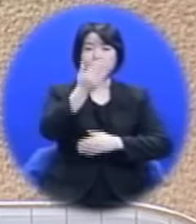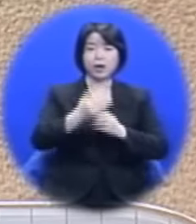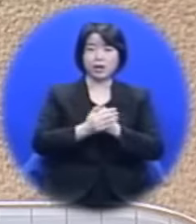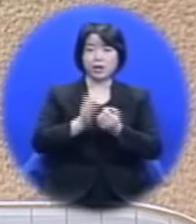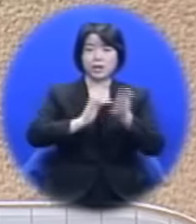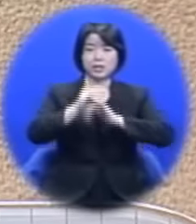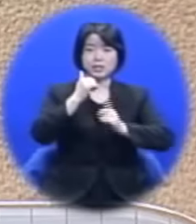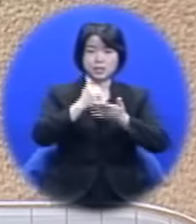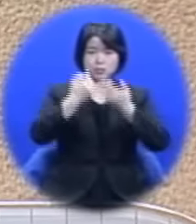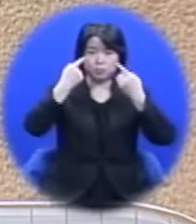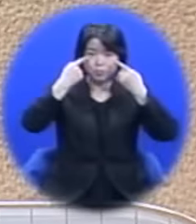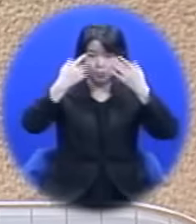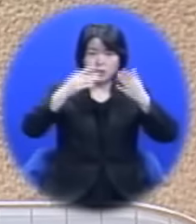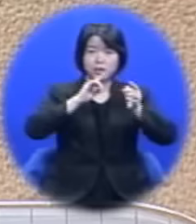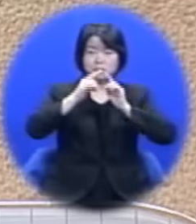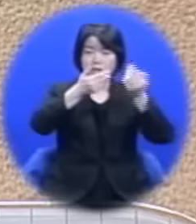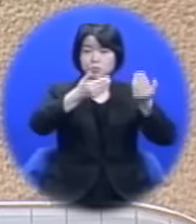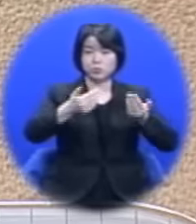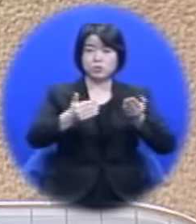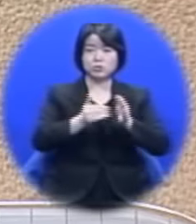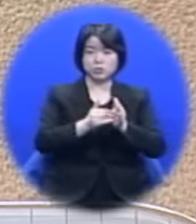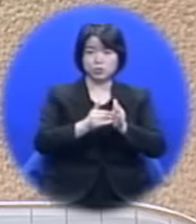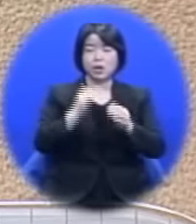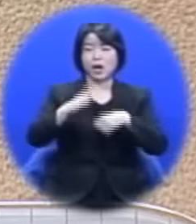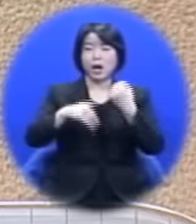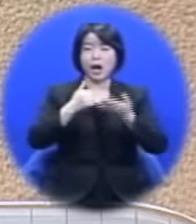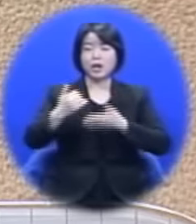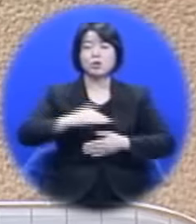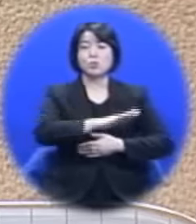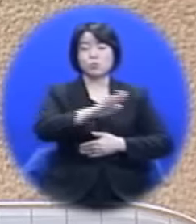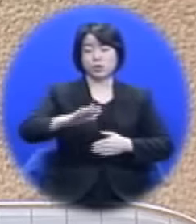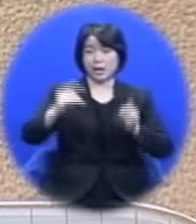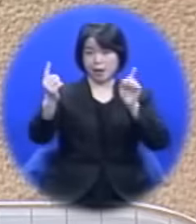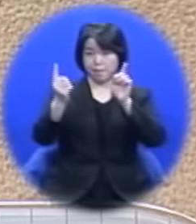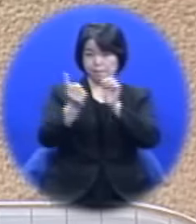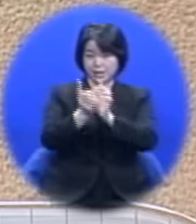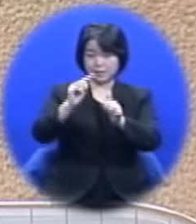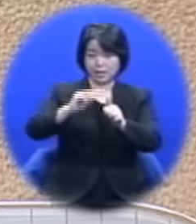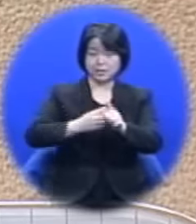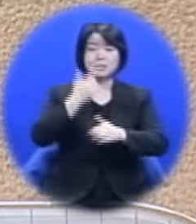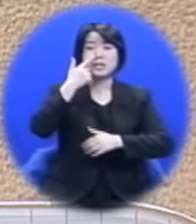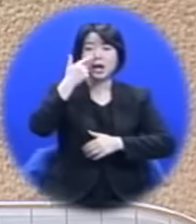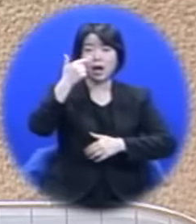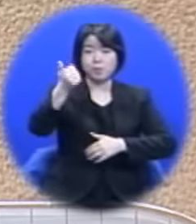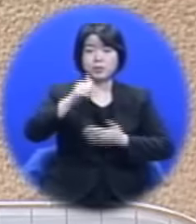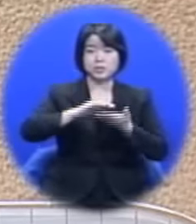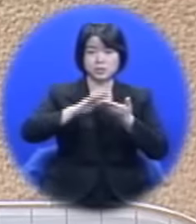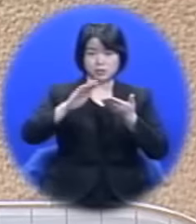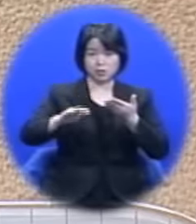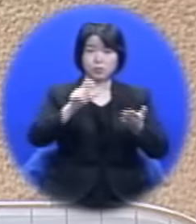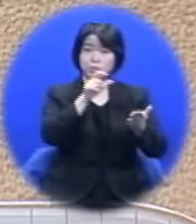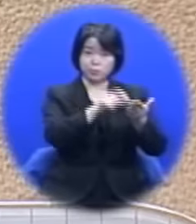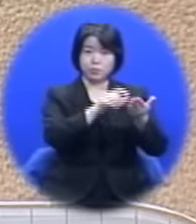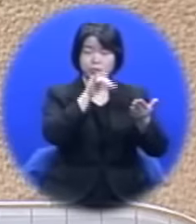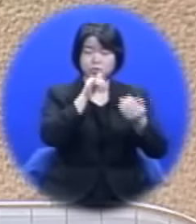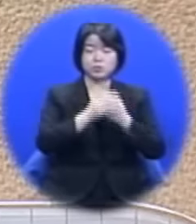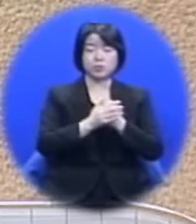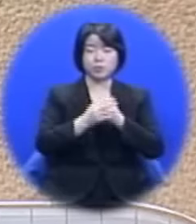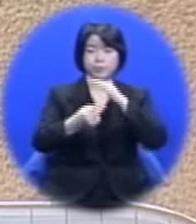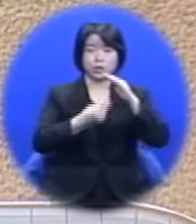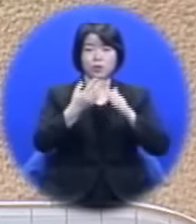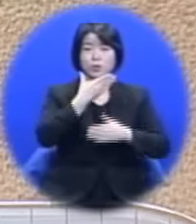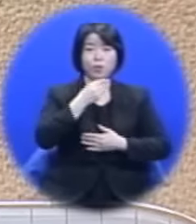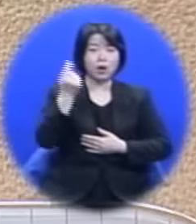예수님은 분명히 말씀하셨어요 하나님은 우리가 만나지는 아버지라고 요한복음